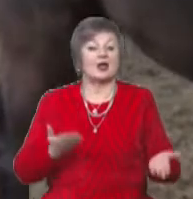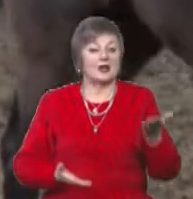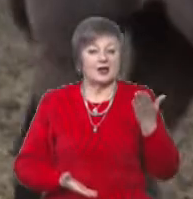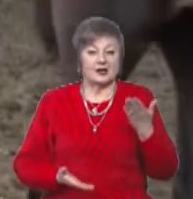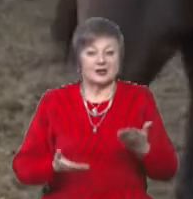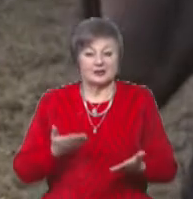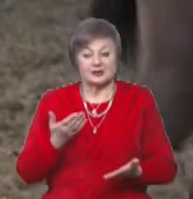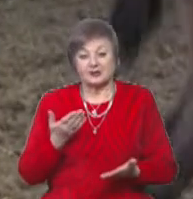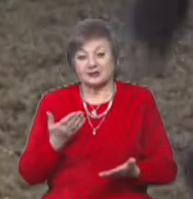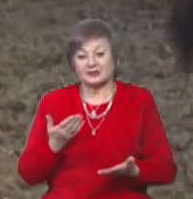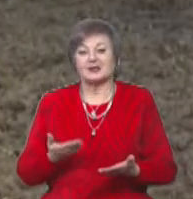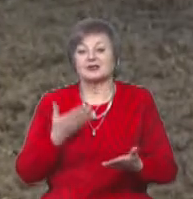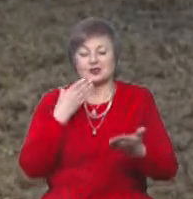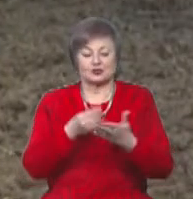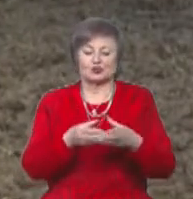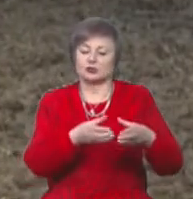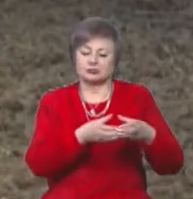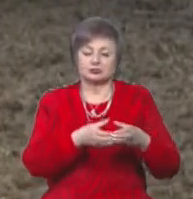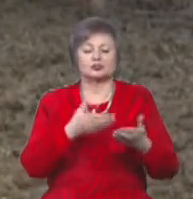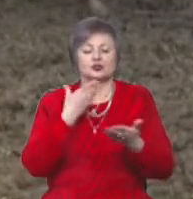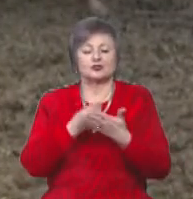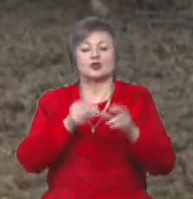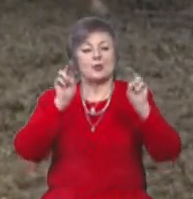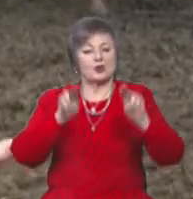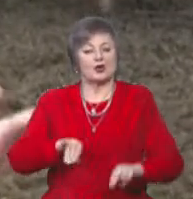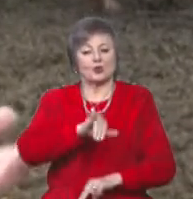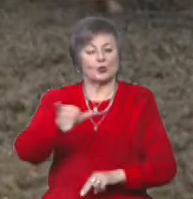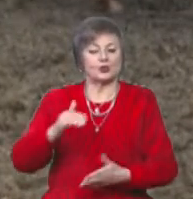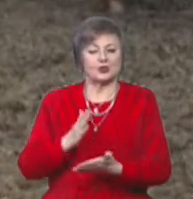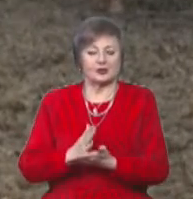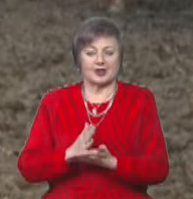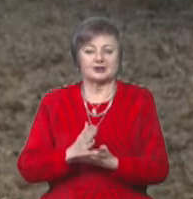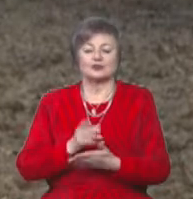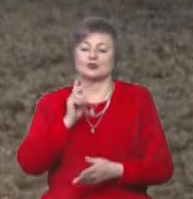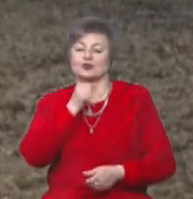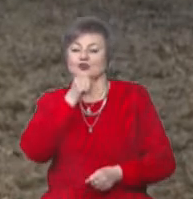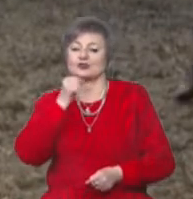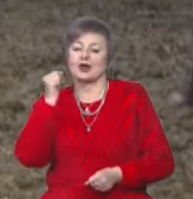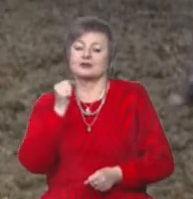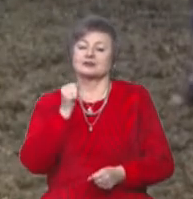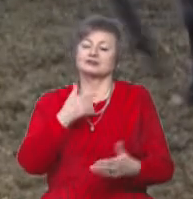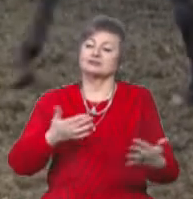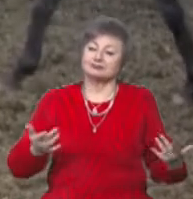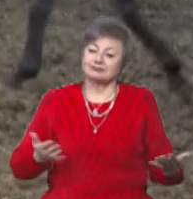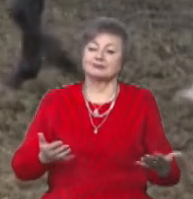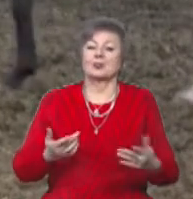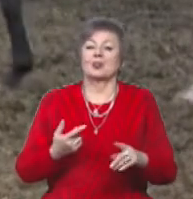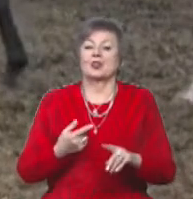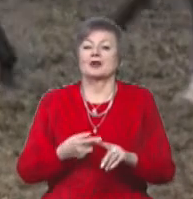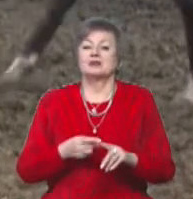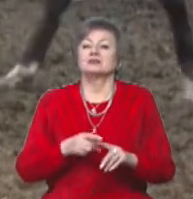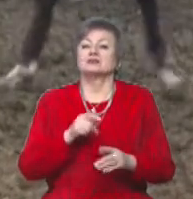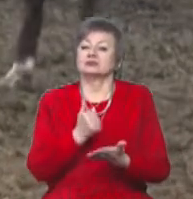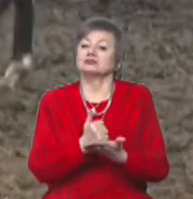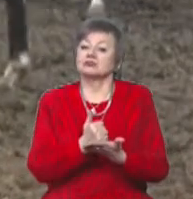своя ієрархія, свої якісь правила, дідовщина. Домінанти. Да, домінанти. І